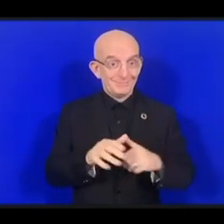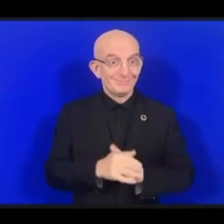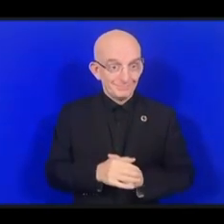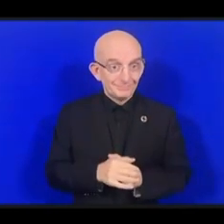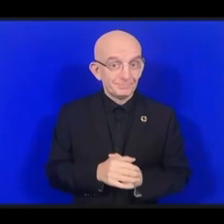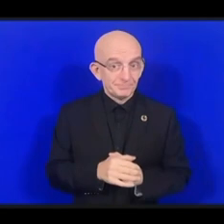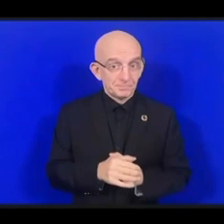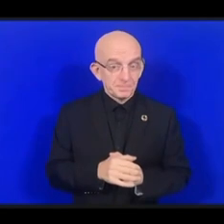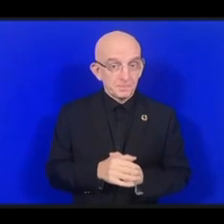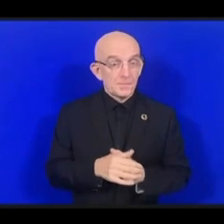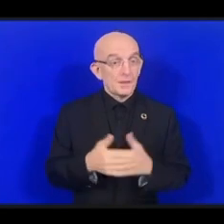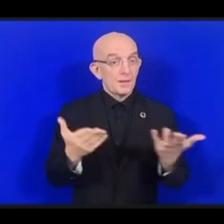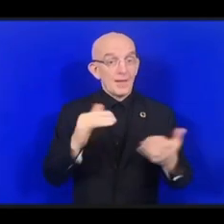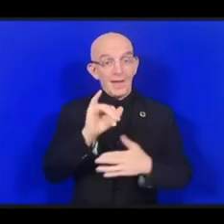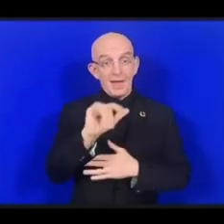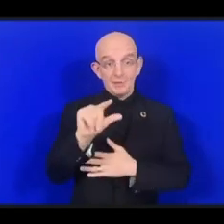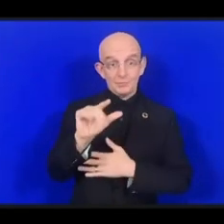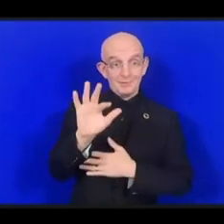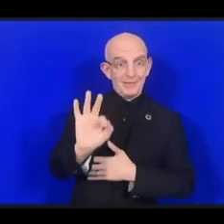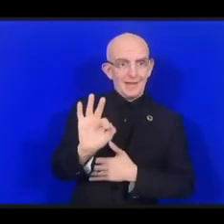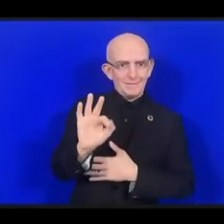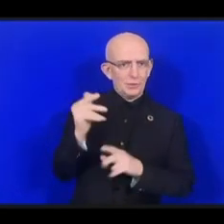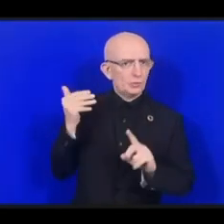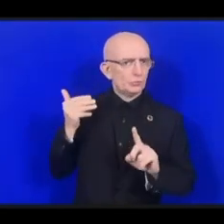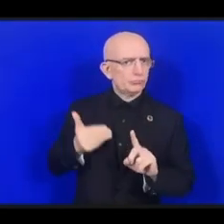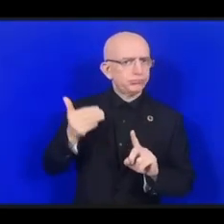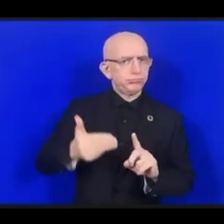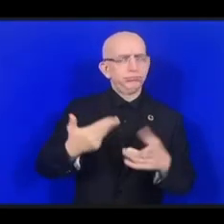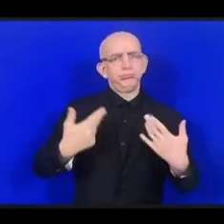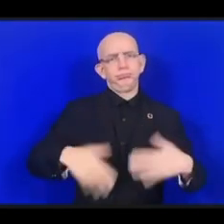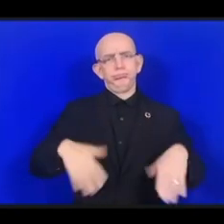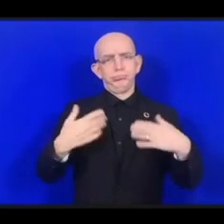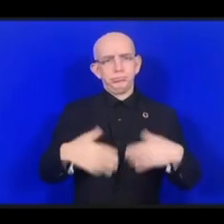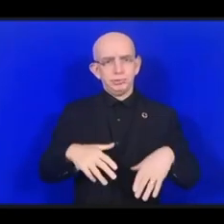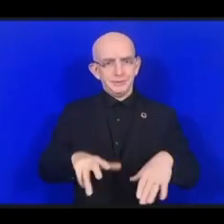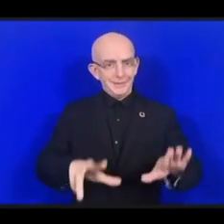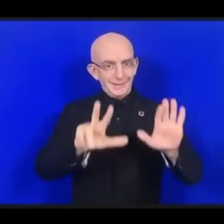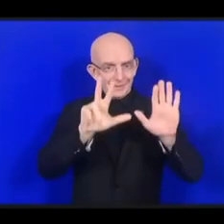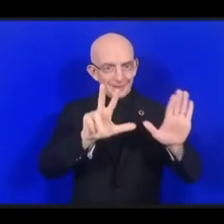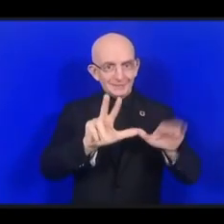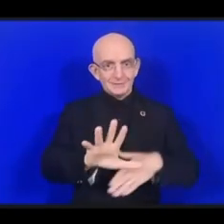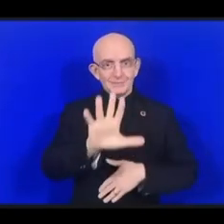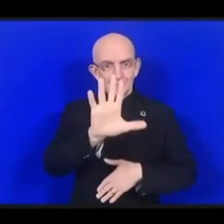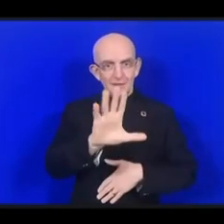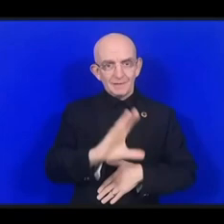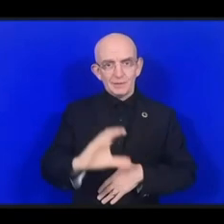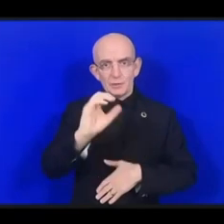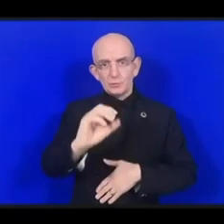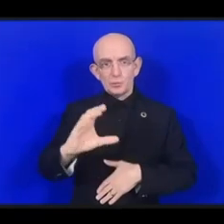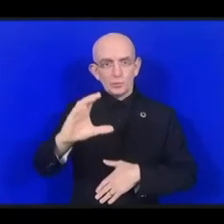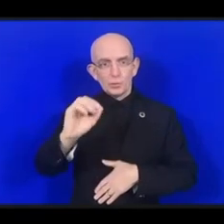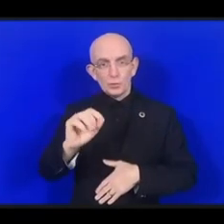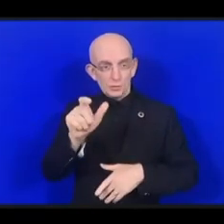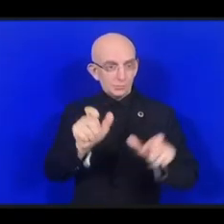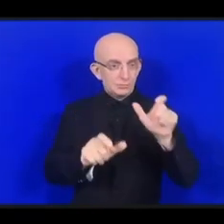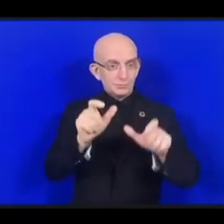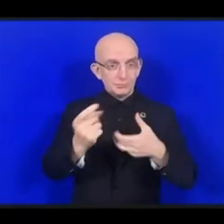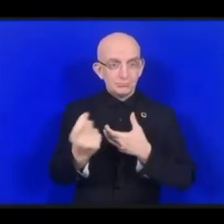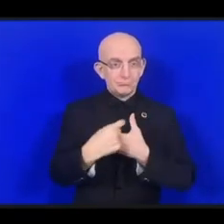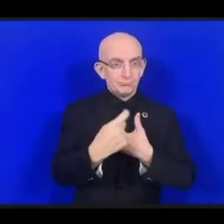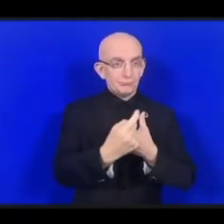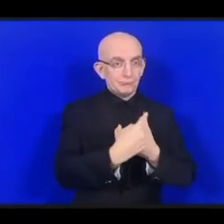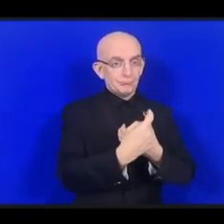录，超过了8500个这个他们来自世界各大洲